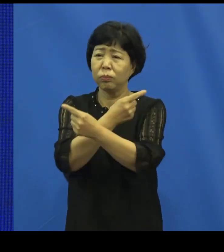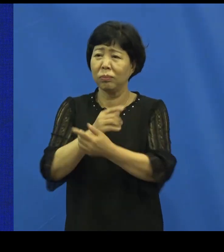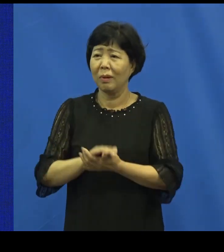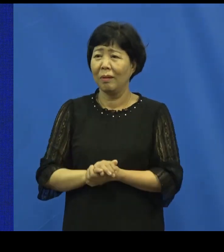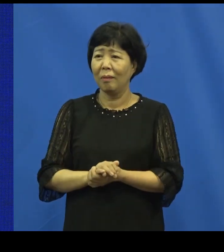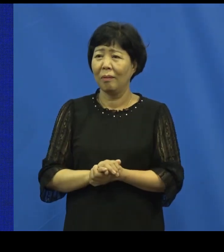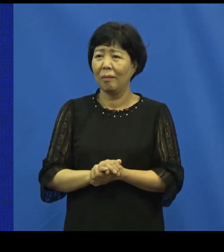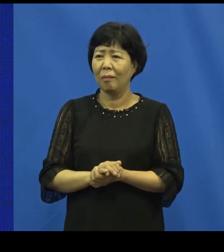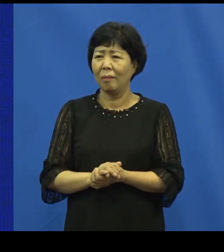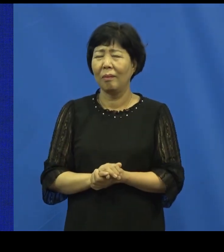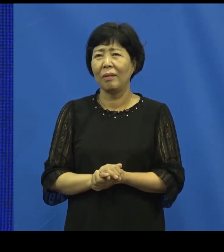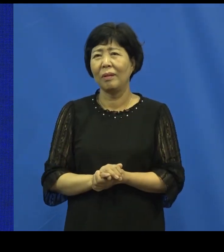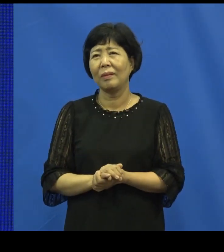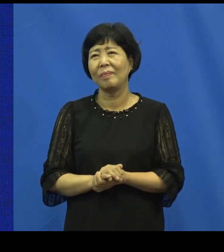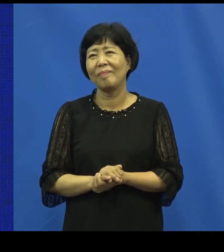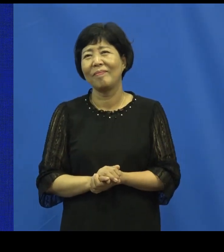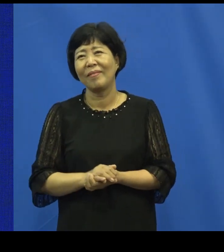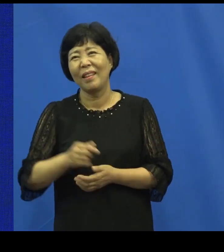옛날에는